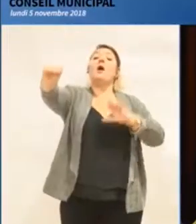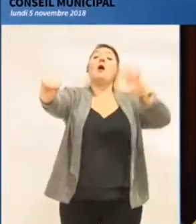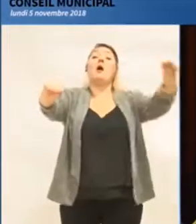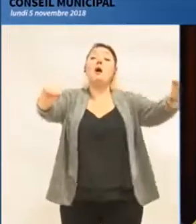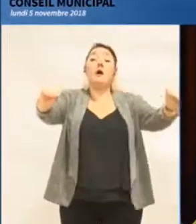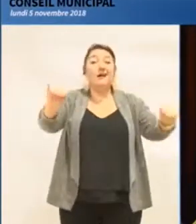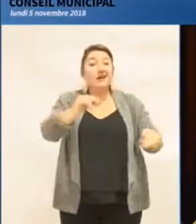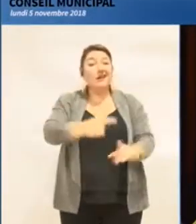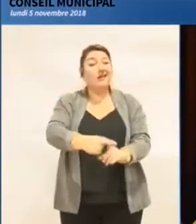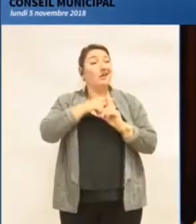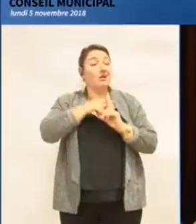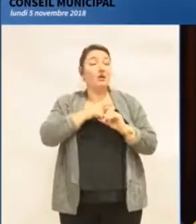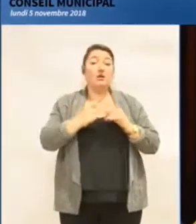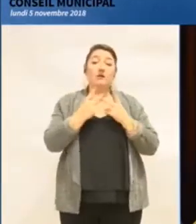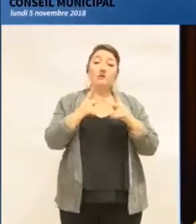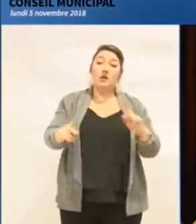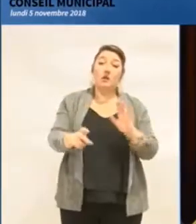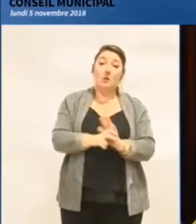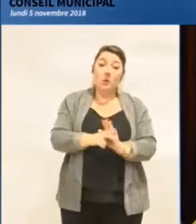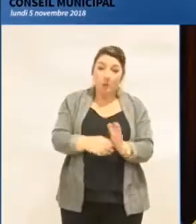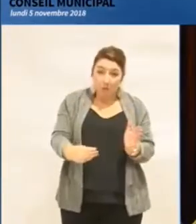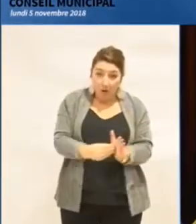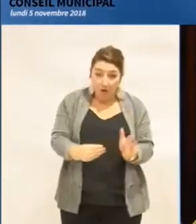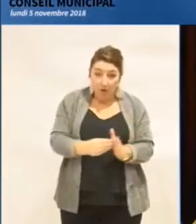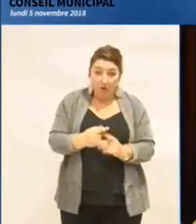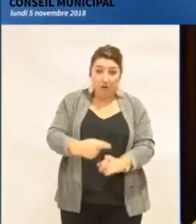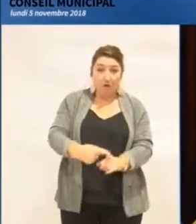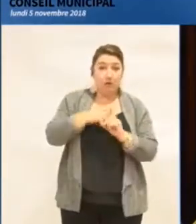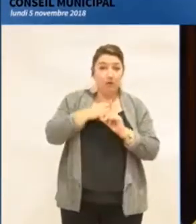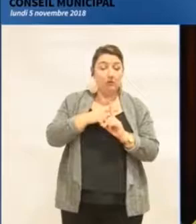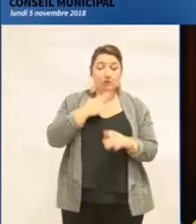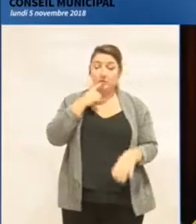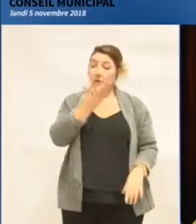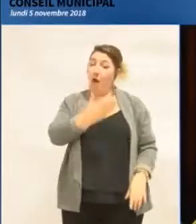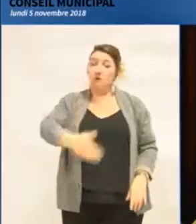est pointée. C'est une première responsabilité qui nous incombe.